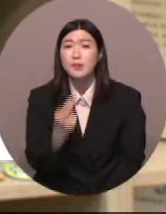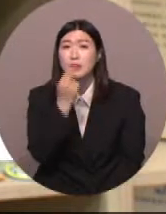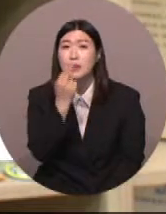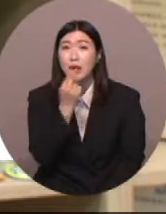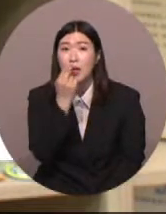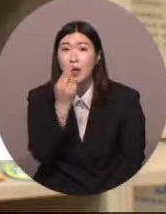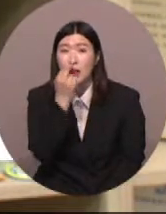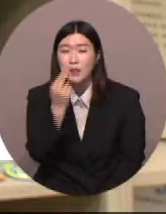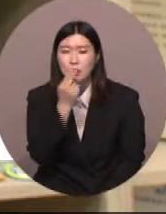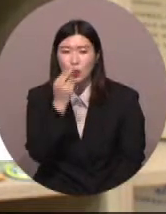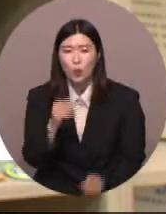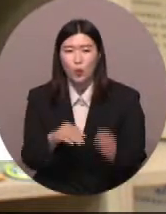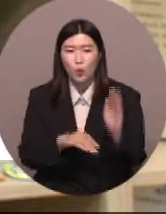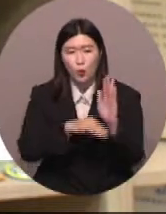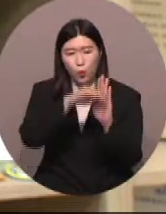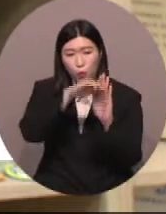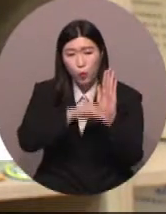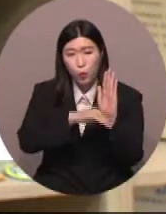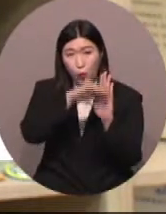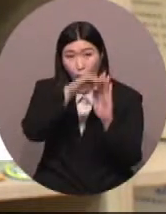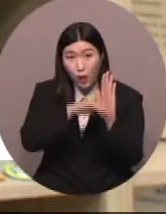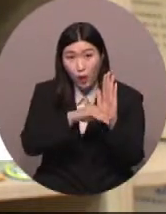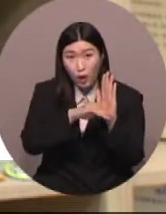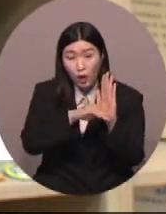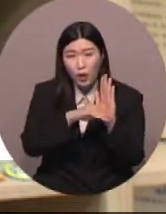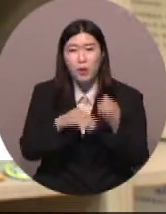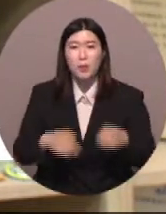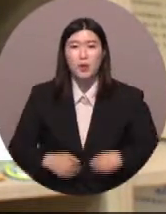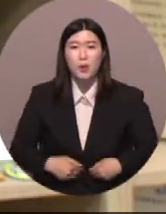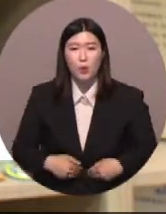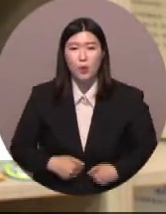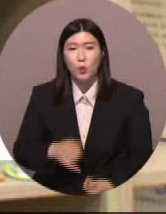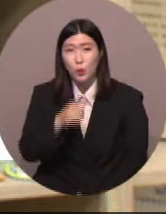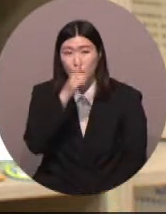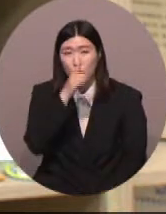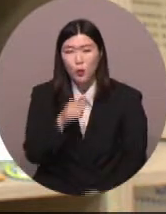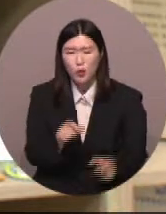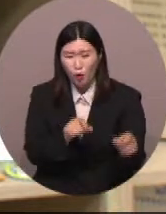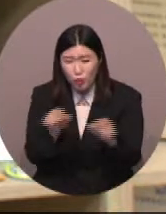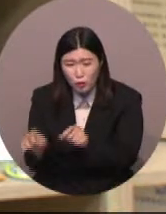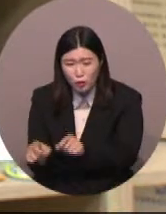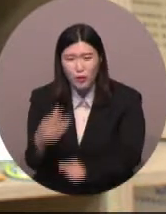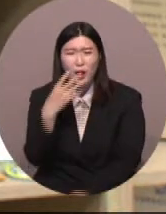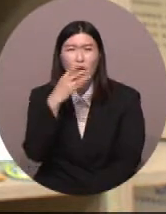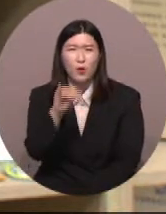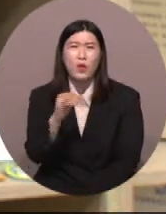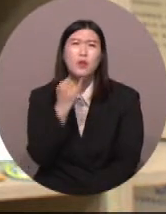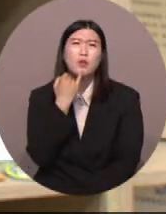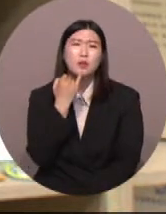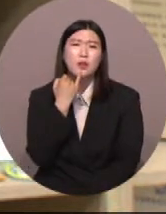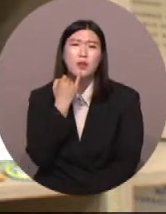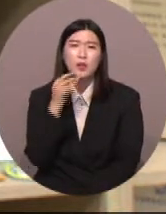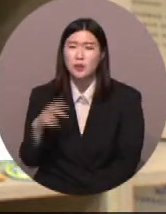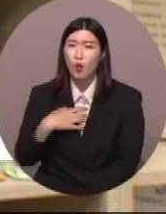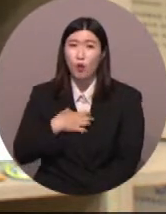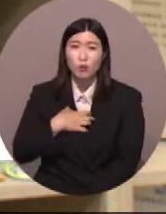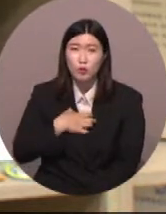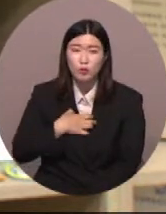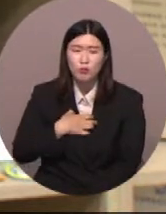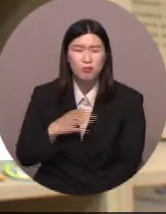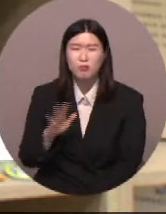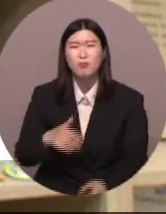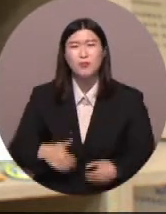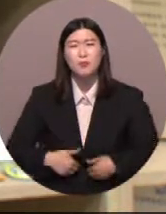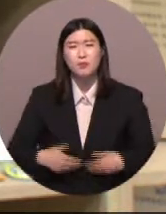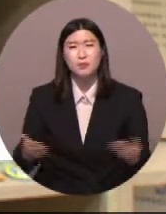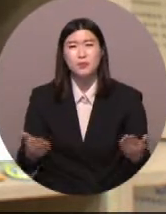정도로 상용 발사 서비스하는 업체도 그 정도의 연기는 당연히 있는 일이기 때문에 크게 우려하실